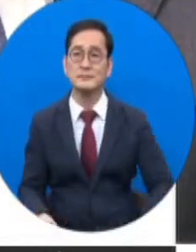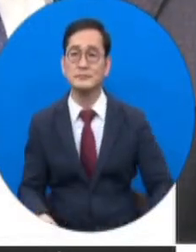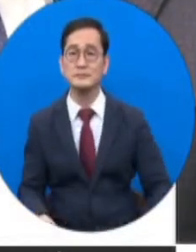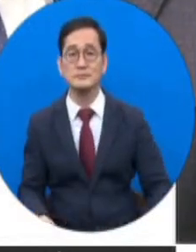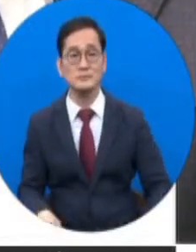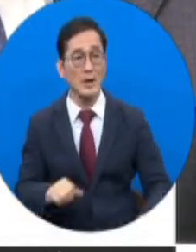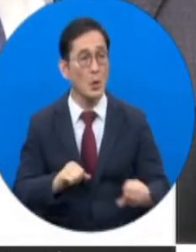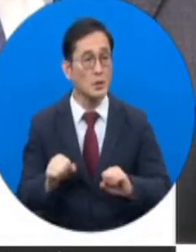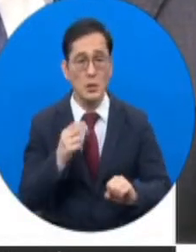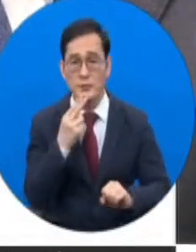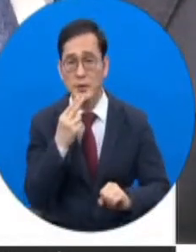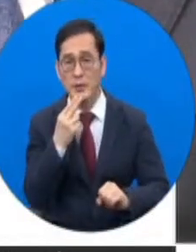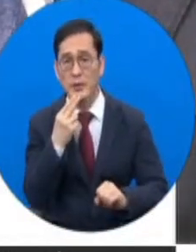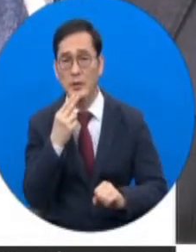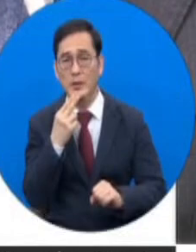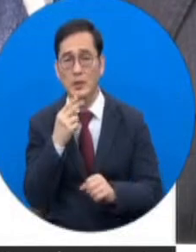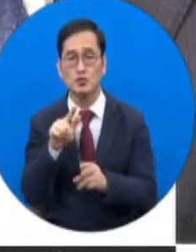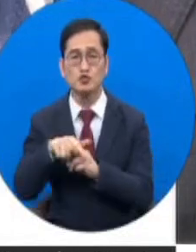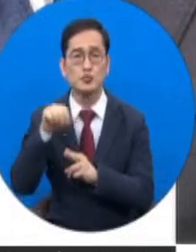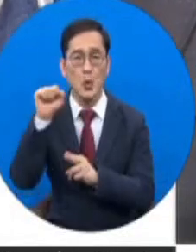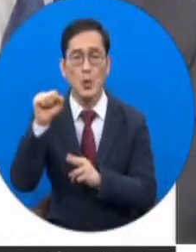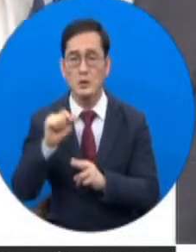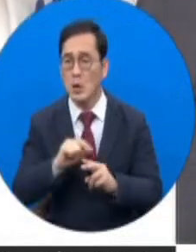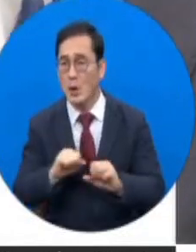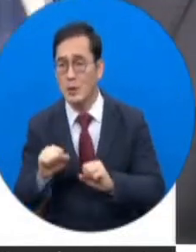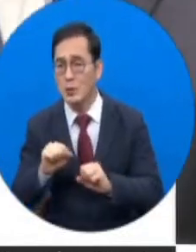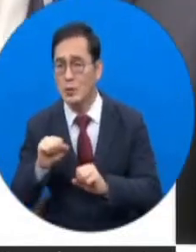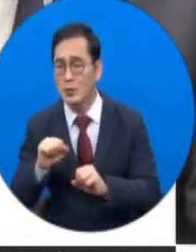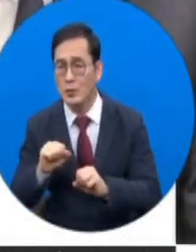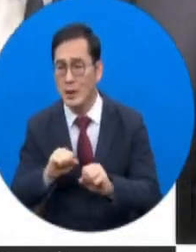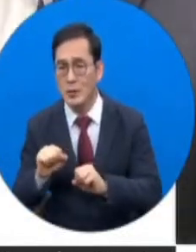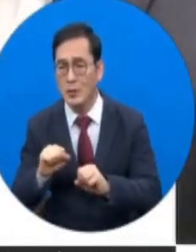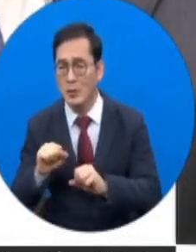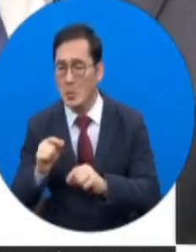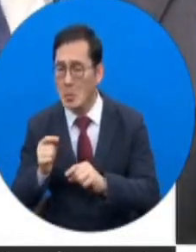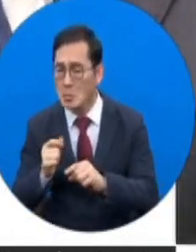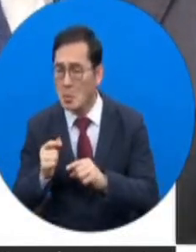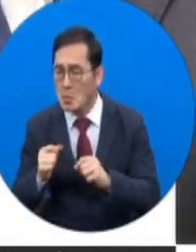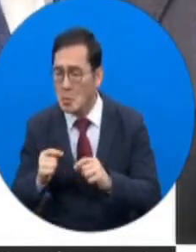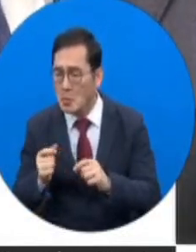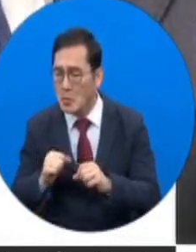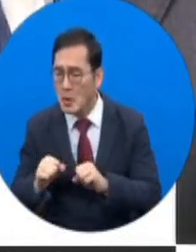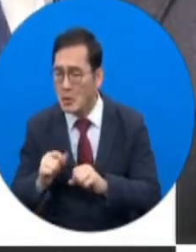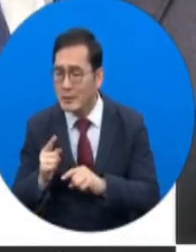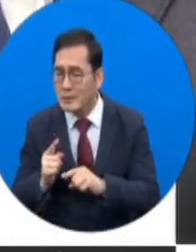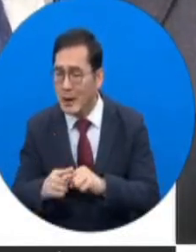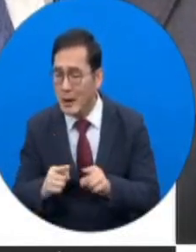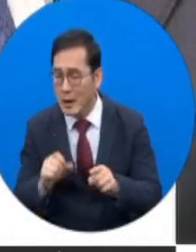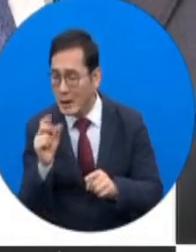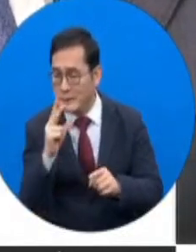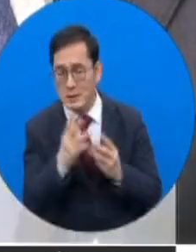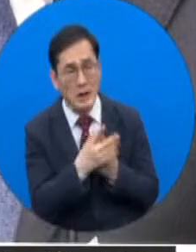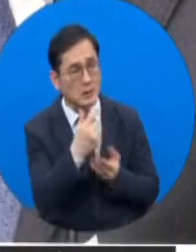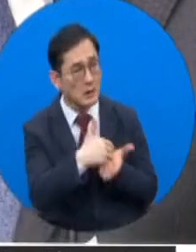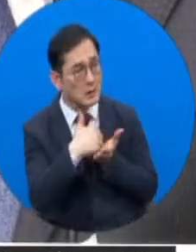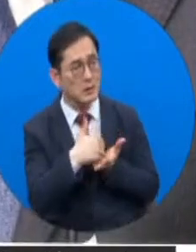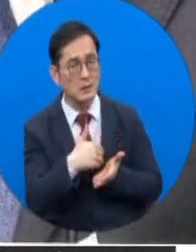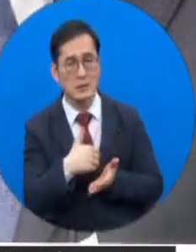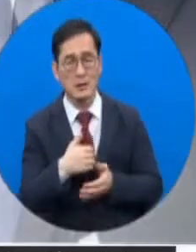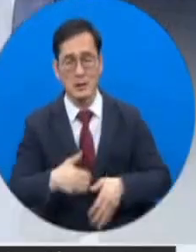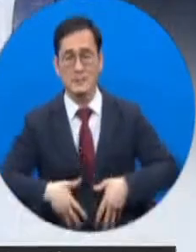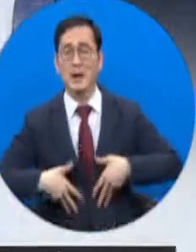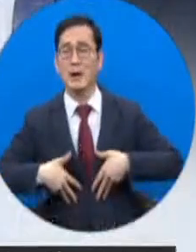상황인데 내일을 시간을 주고 단일 하자 요즘 너무 즉 이거 급한 거 아닌가요 시안이 그렇고 아마